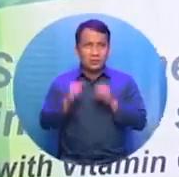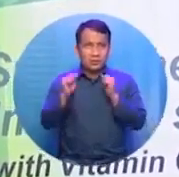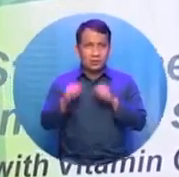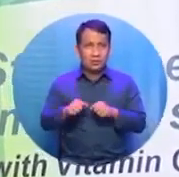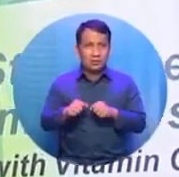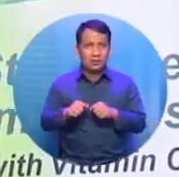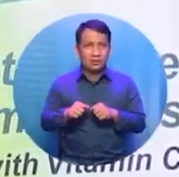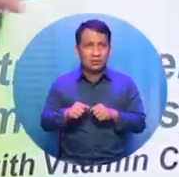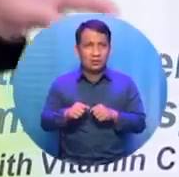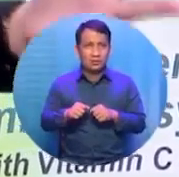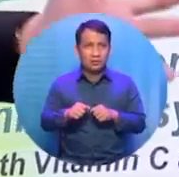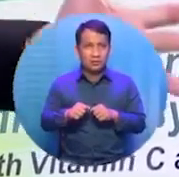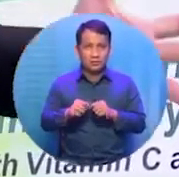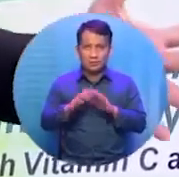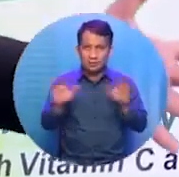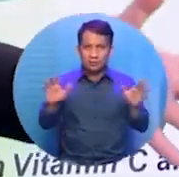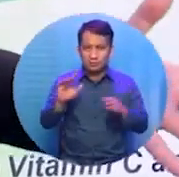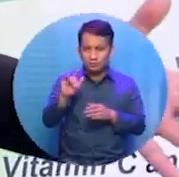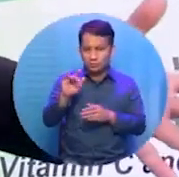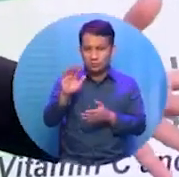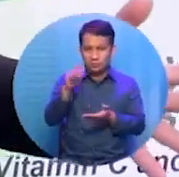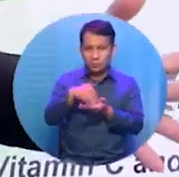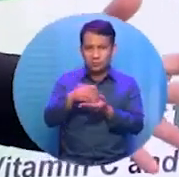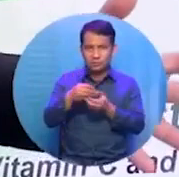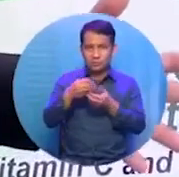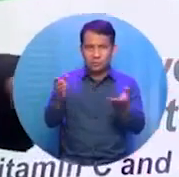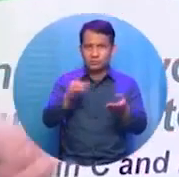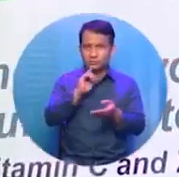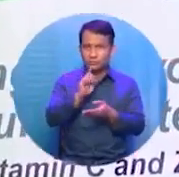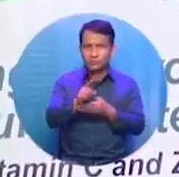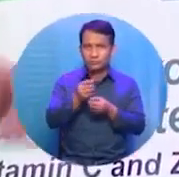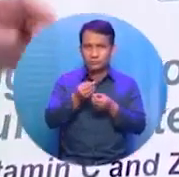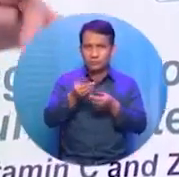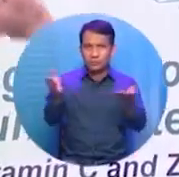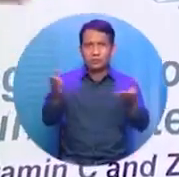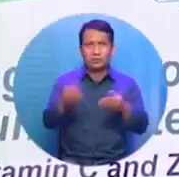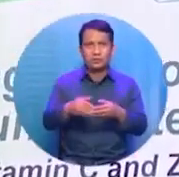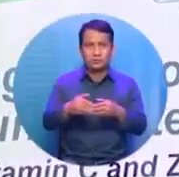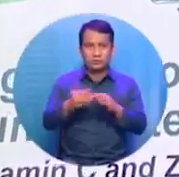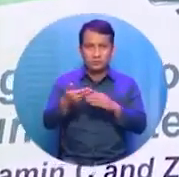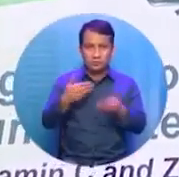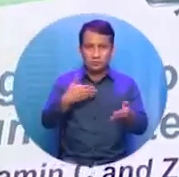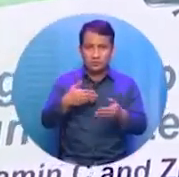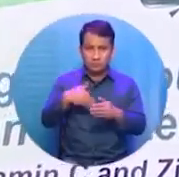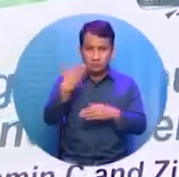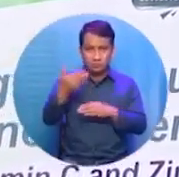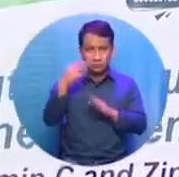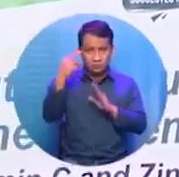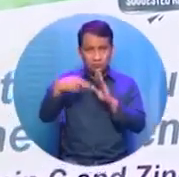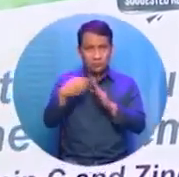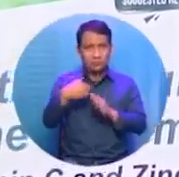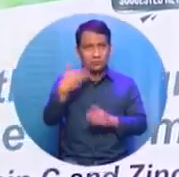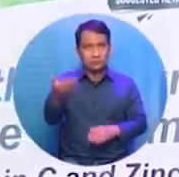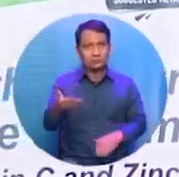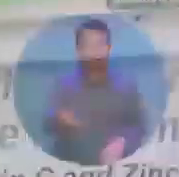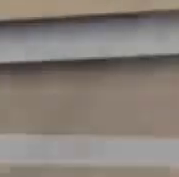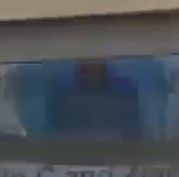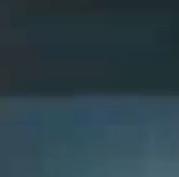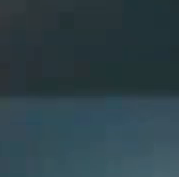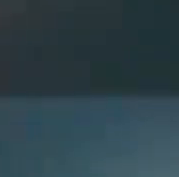ma'am. Iyon na po yung 25,000 ma'am. Sure na po yan. Pero bago niyan, panoorin natin yung video ni madam. Panoorin natin yung video